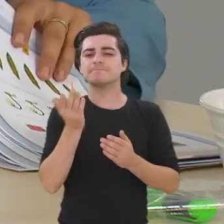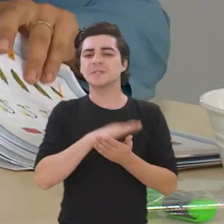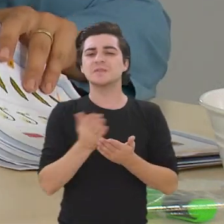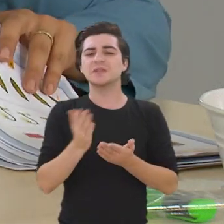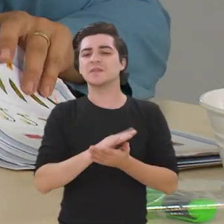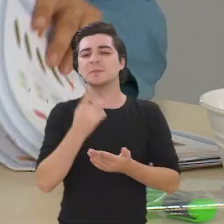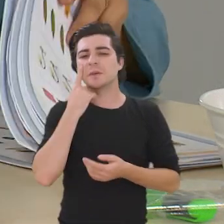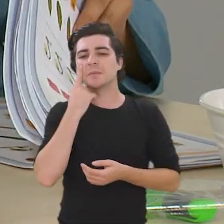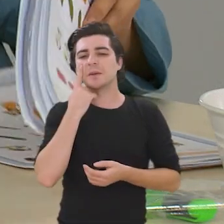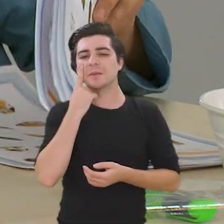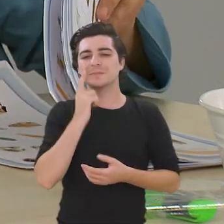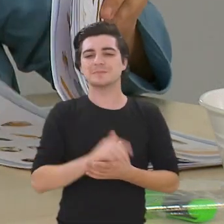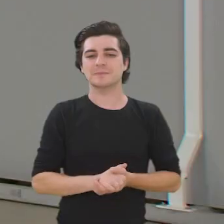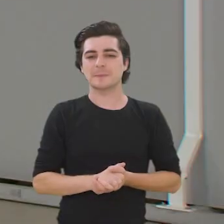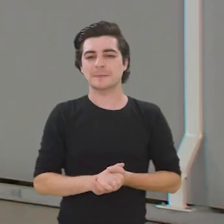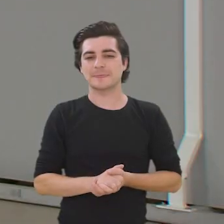sayfa gelecek?